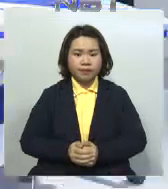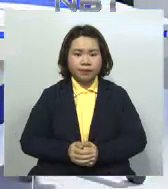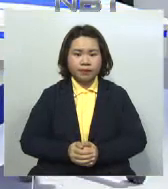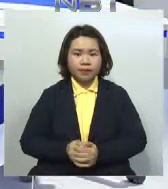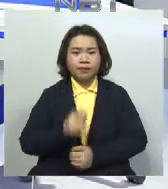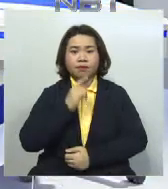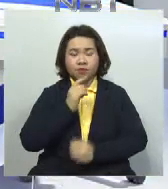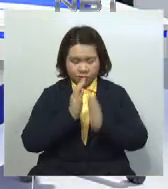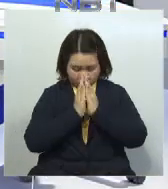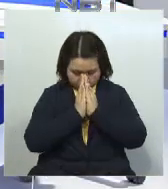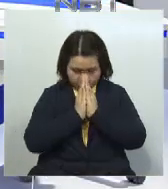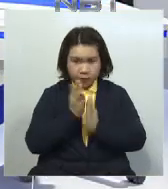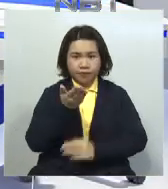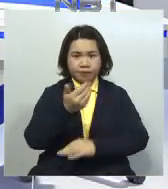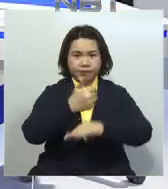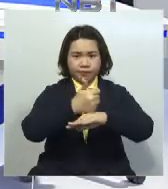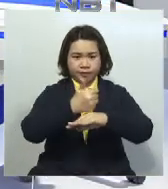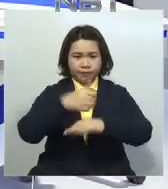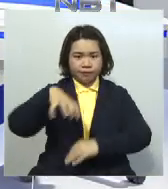สวัสดีครับท่านอธิบดีครับ สวัสดีค่ะ